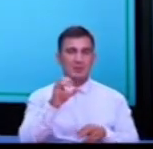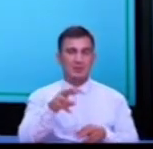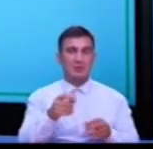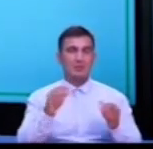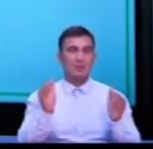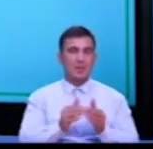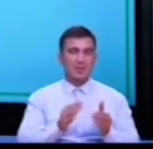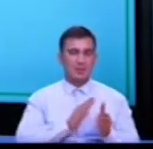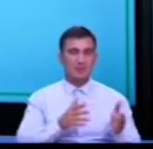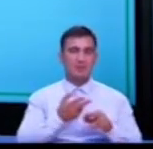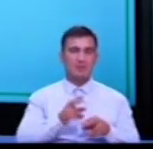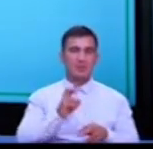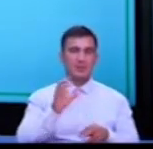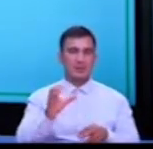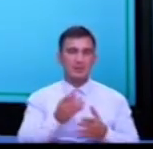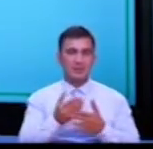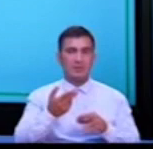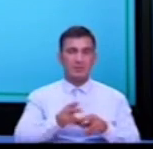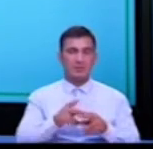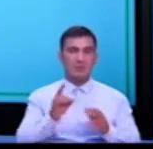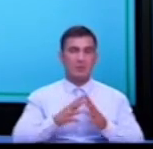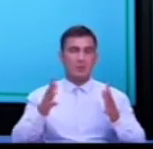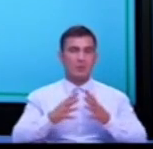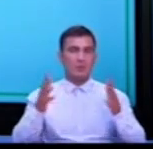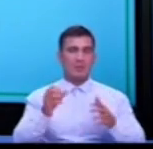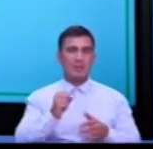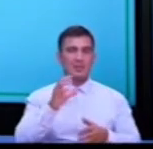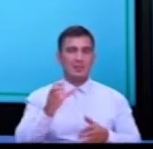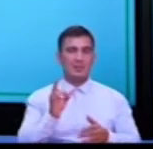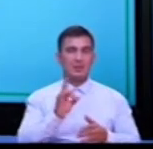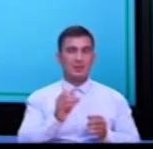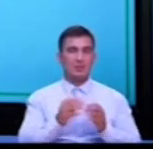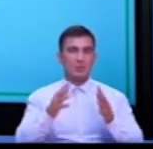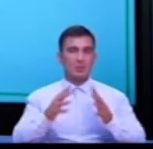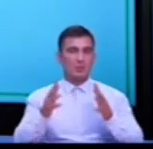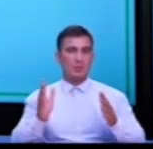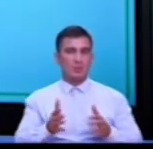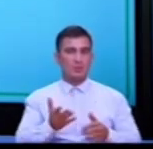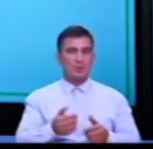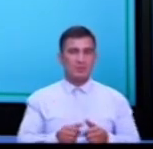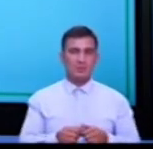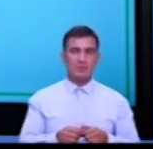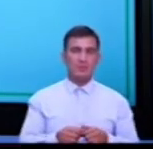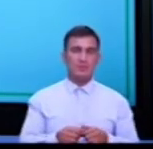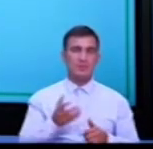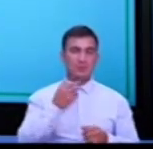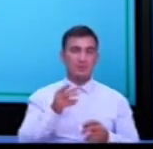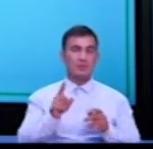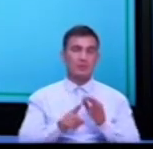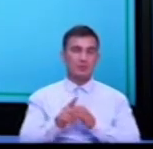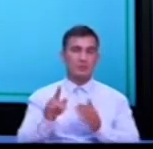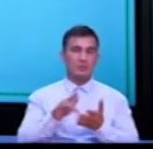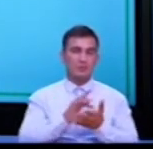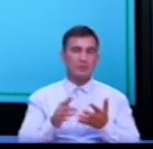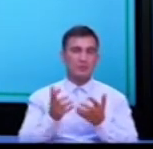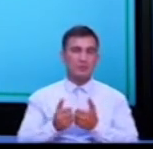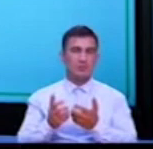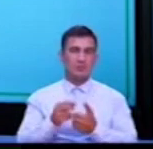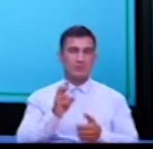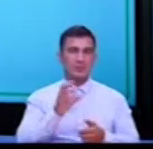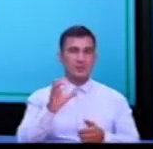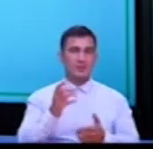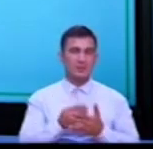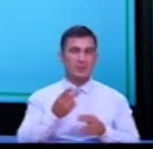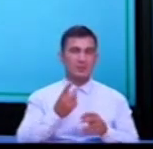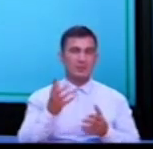qisqa ekan. Demak BC bundan uzun bo'ladi, ya'ni AC'dan uzun bo'ladi. Endi yechishni bajaramiz. Avval BC